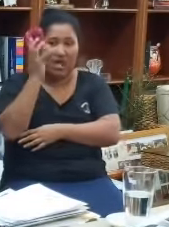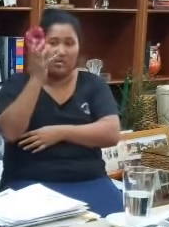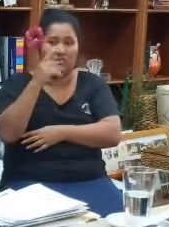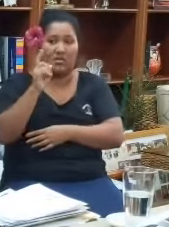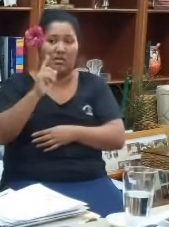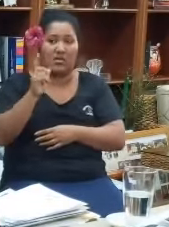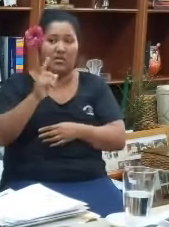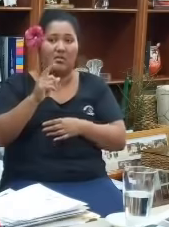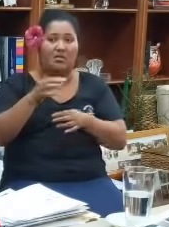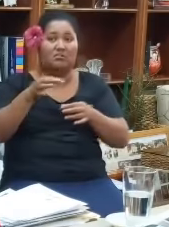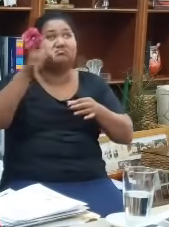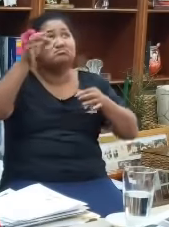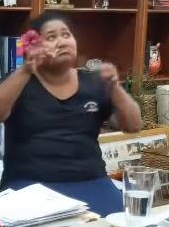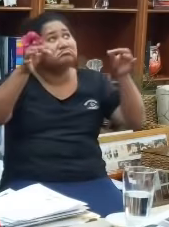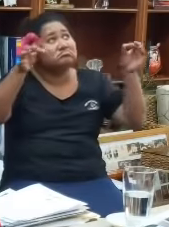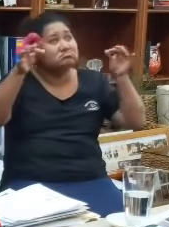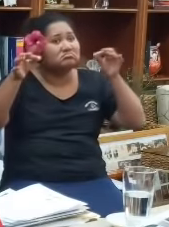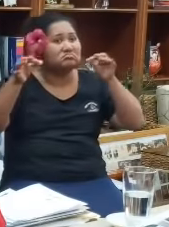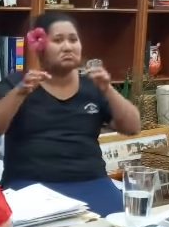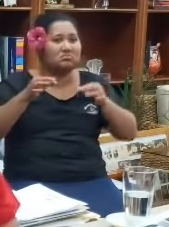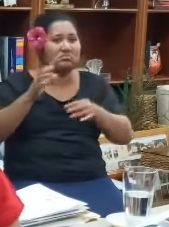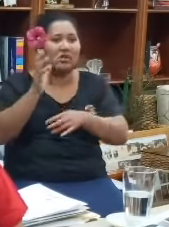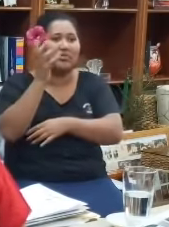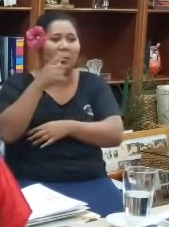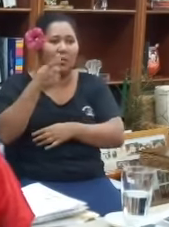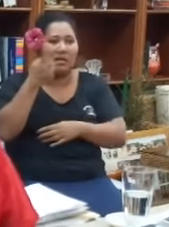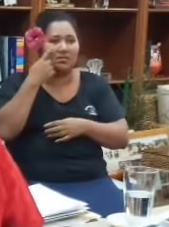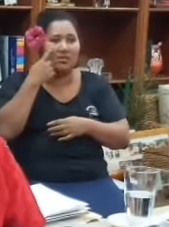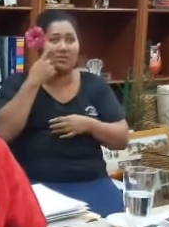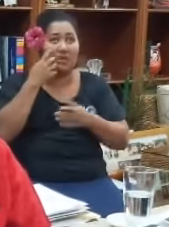mo koi malu ane lunga e kau kau mai lunga lau.